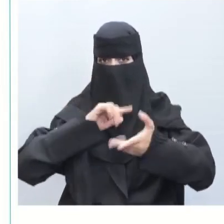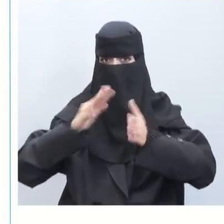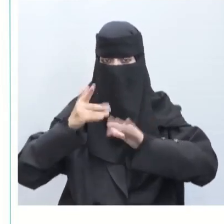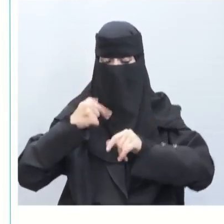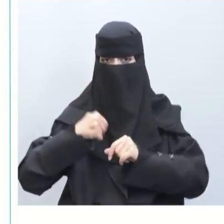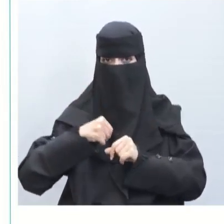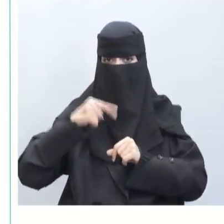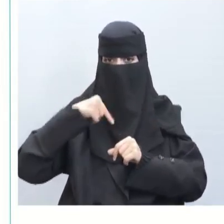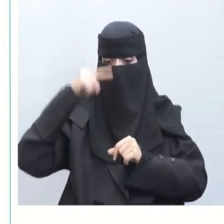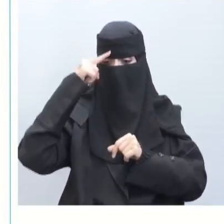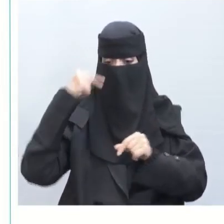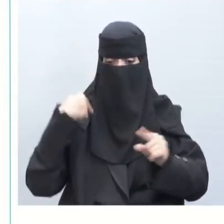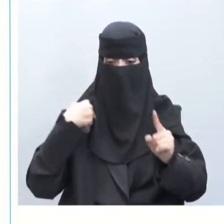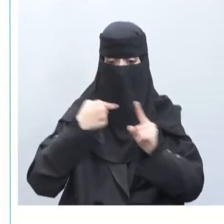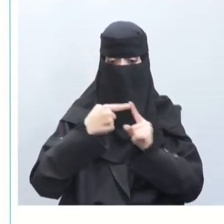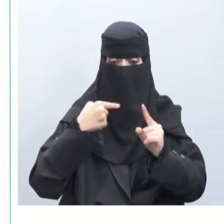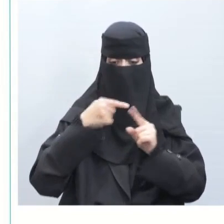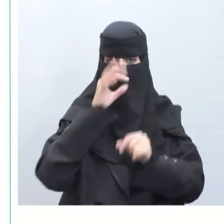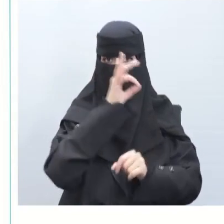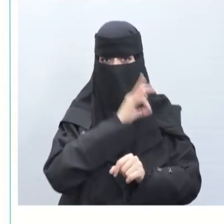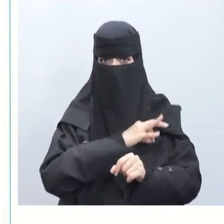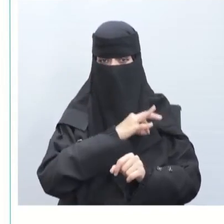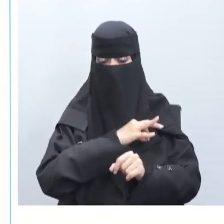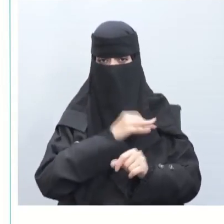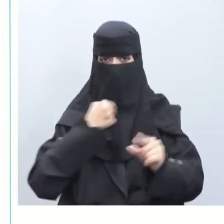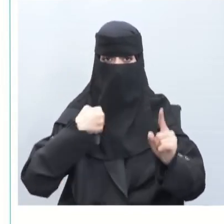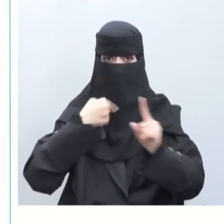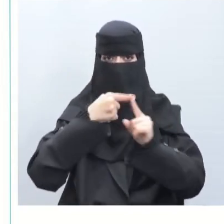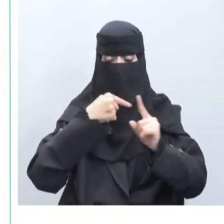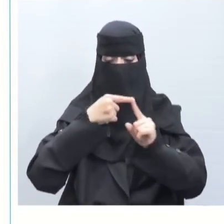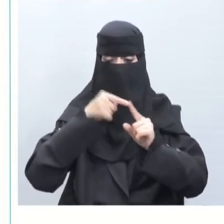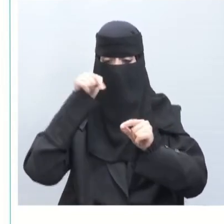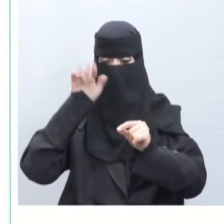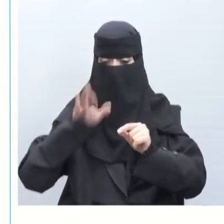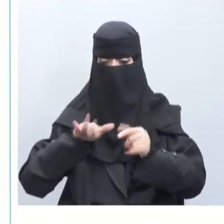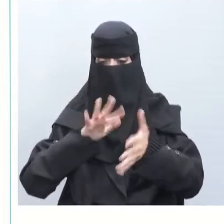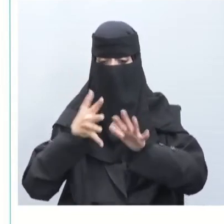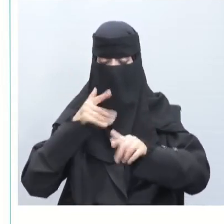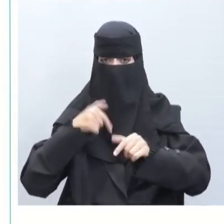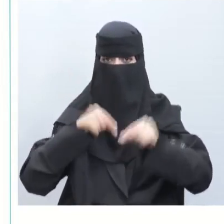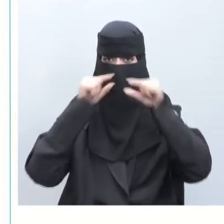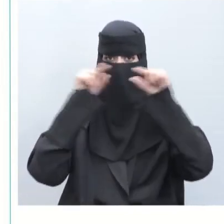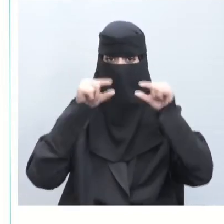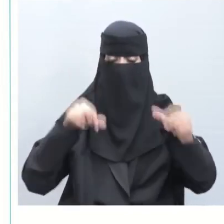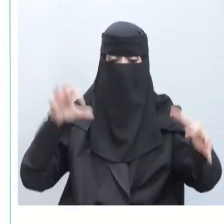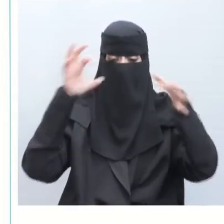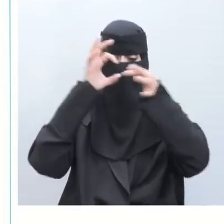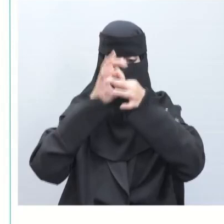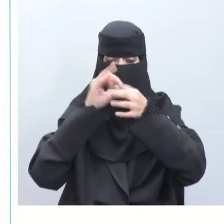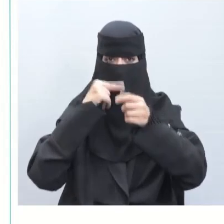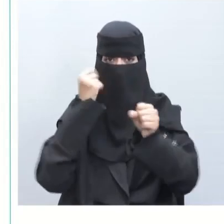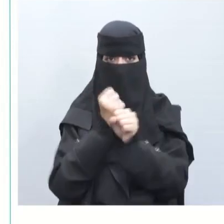اذا كل فعاليه لها خصائص لها اهداف اذا هذا ما نقصد بالعوامل الداخليه مثل الغرض منها